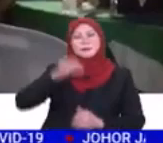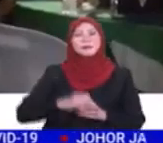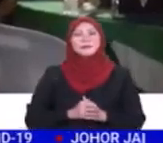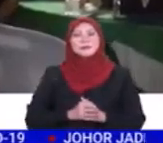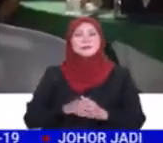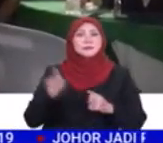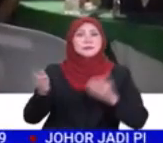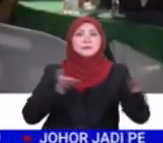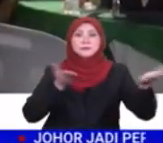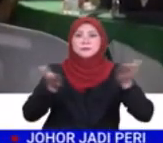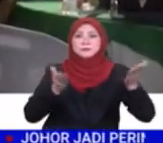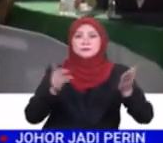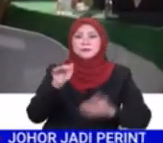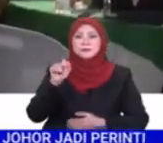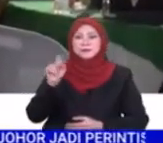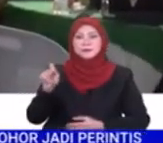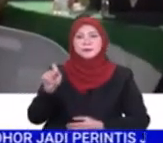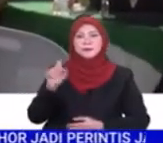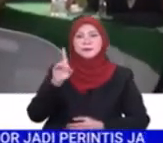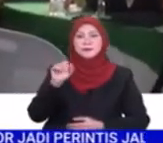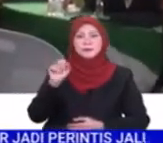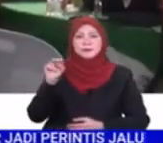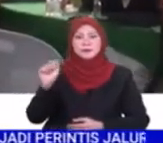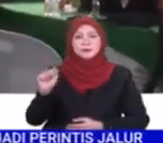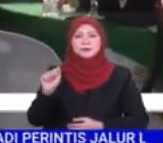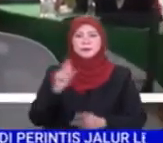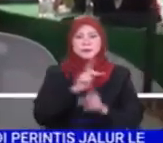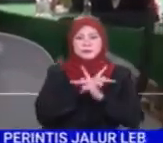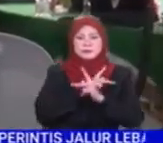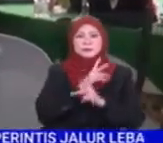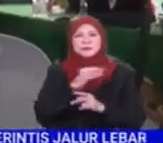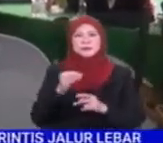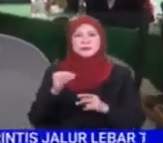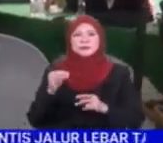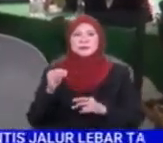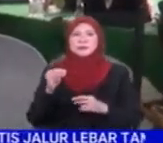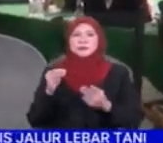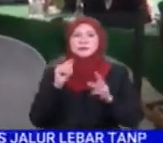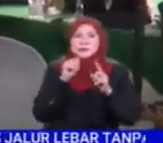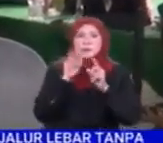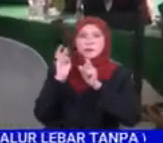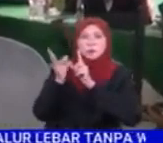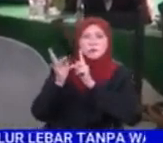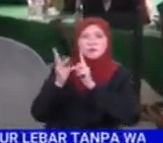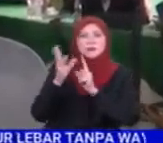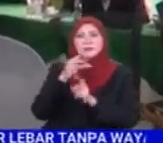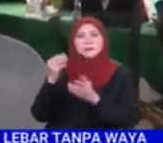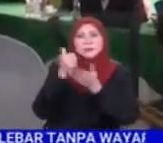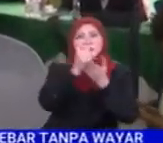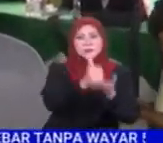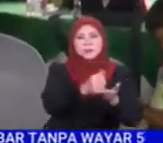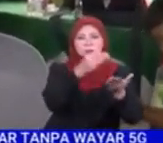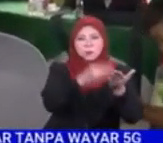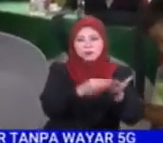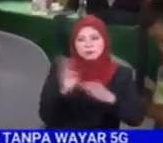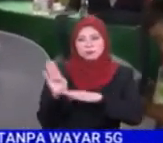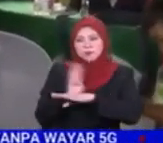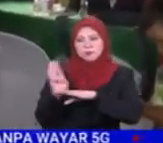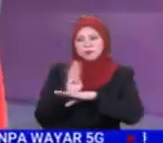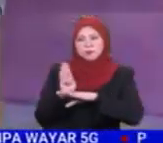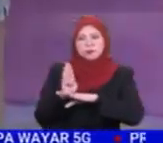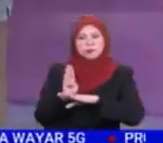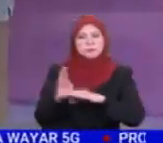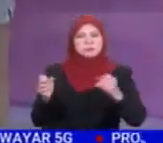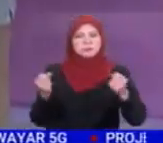menyampaikan q&a kau sih surat kelulusan bantuan baru jabatan kebajikan masyarakat dan bantuan keuangan keusahawanan